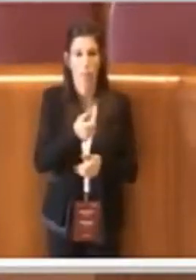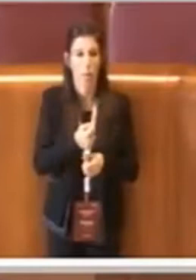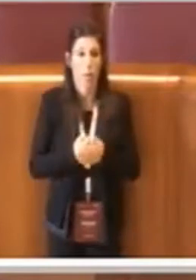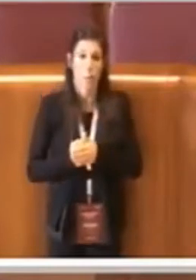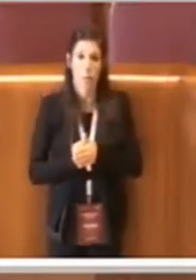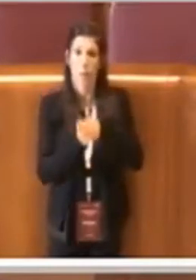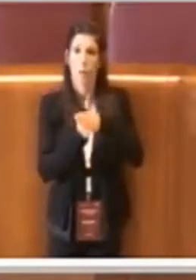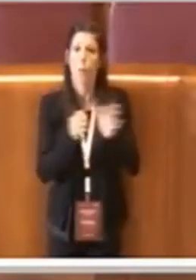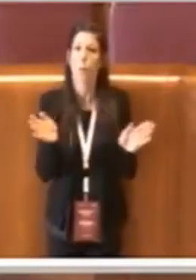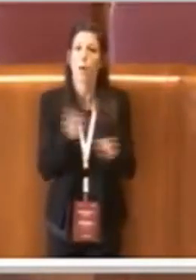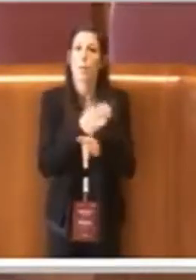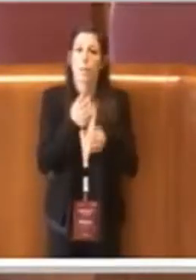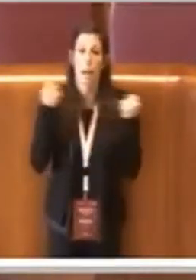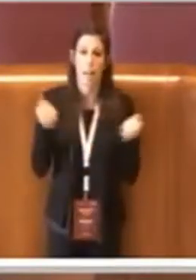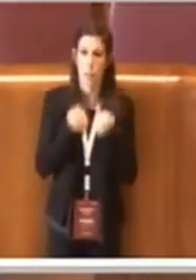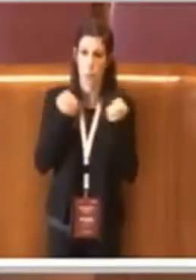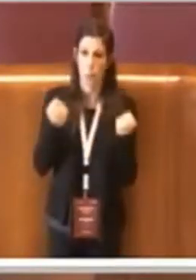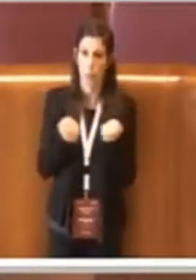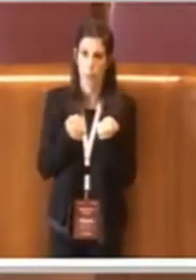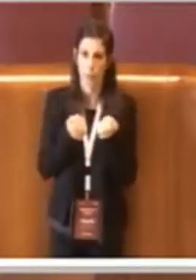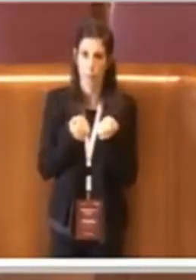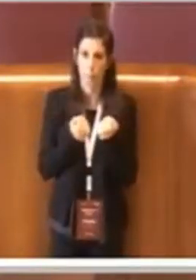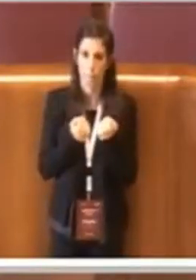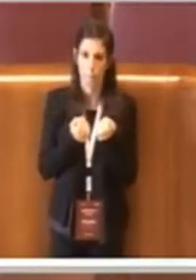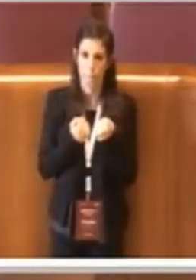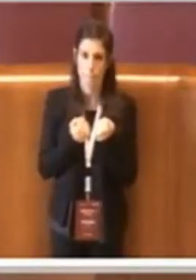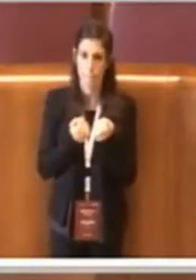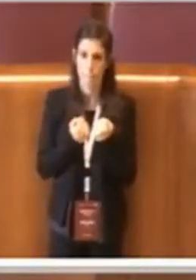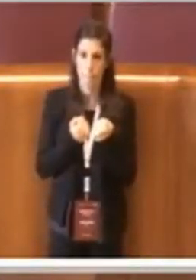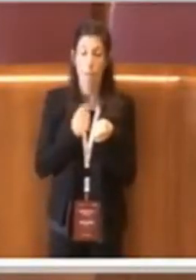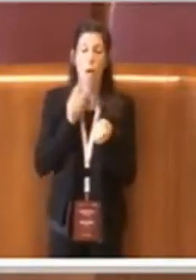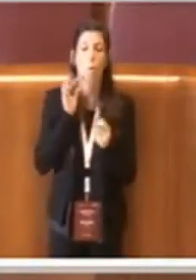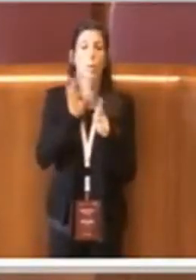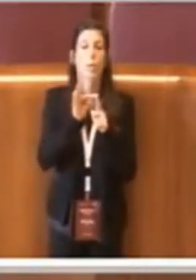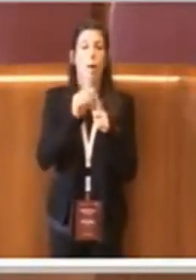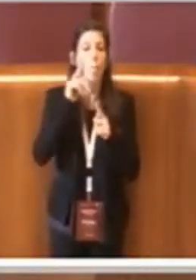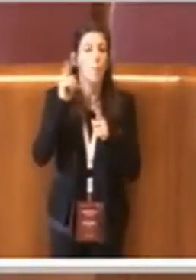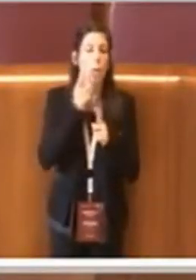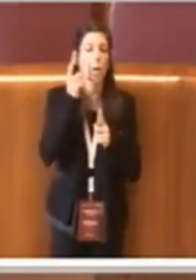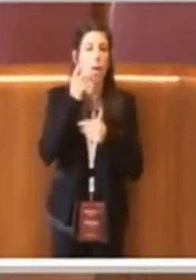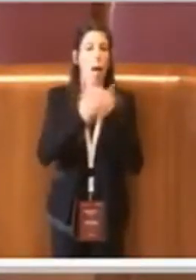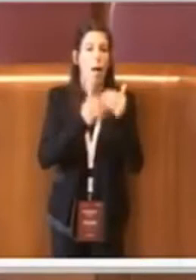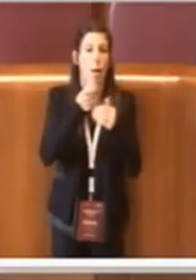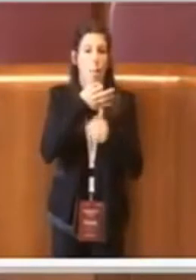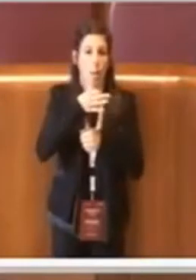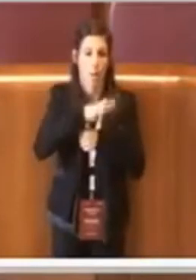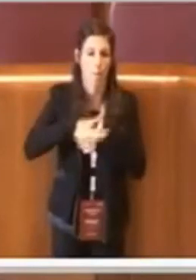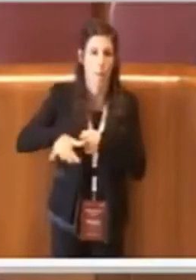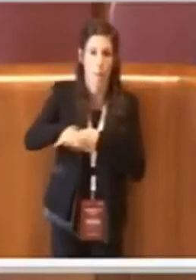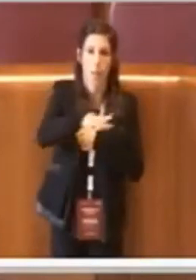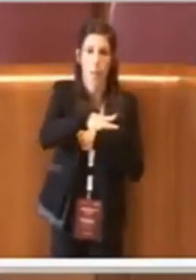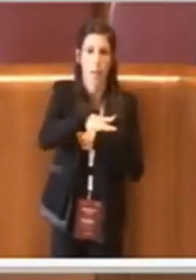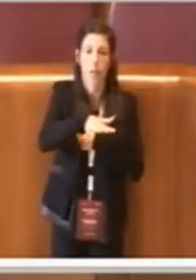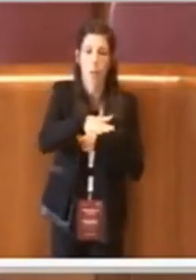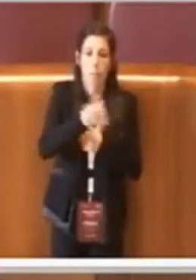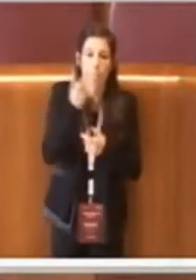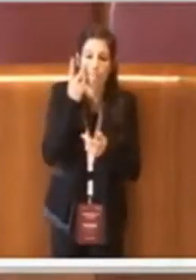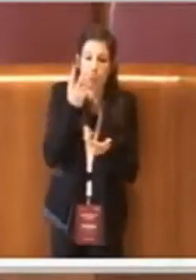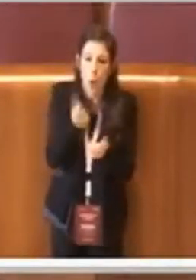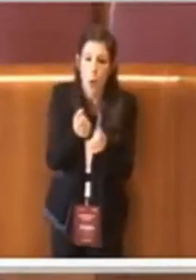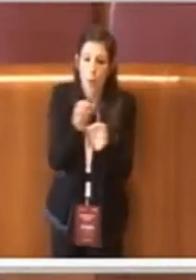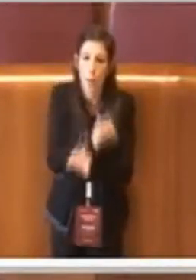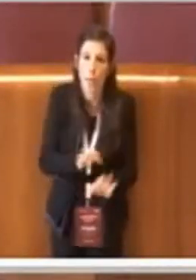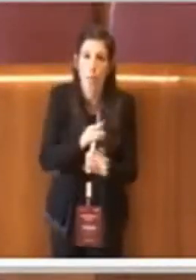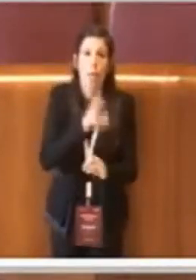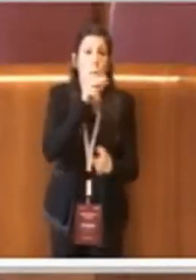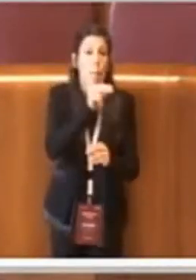una qualsiasi azione, diciamo, a migliorare le periferie, non ha visto nessun risultato concreto. Quindi tante chiacchiere,